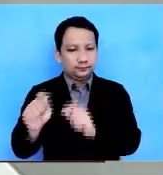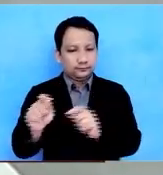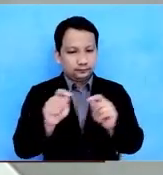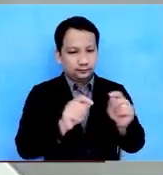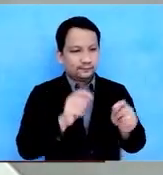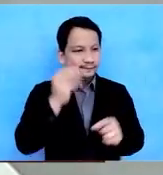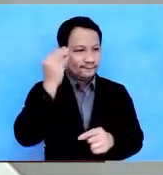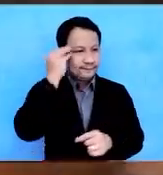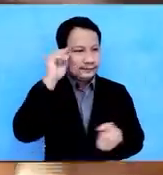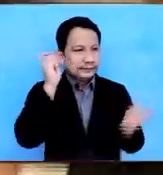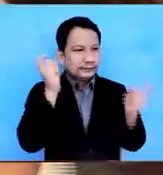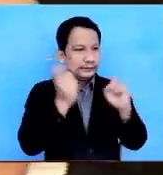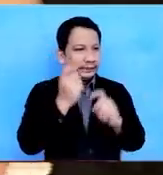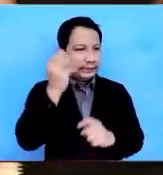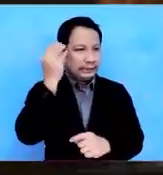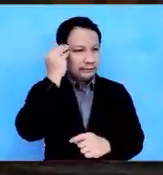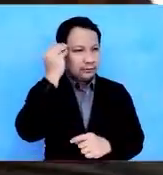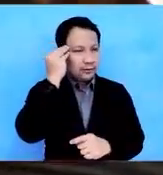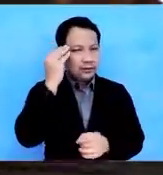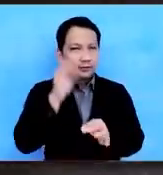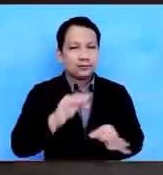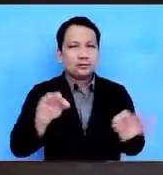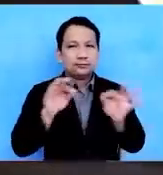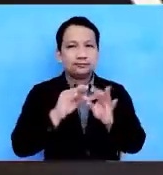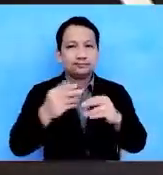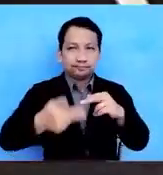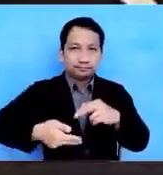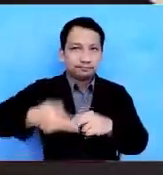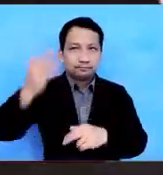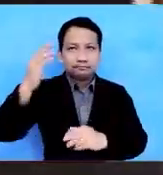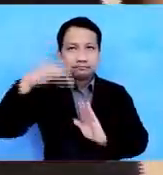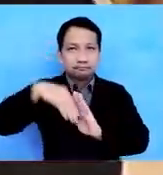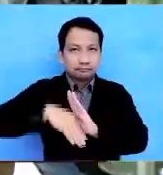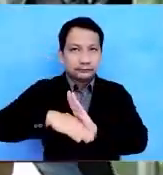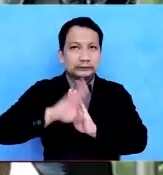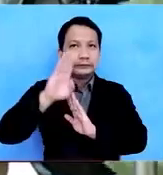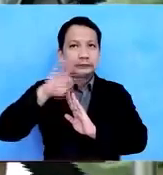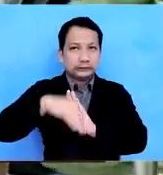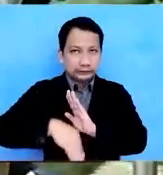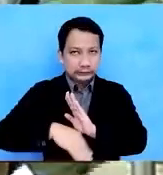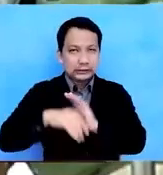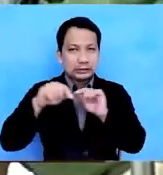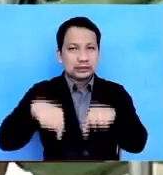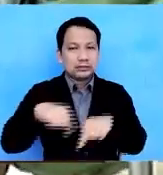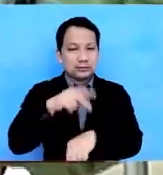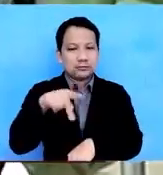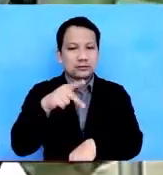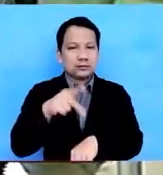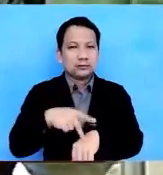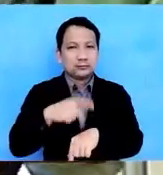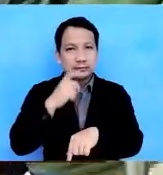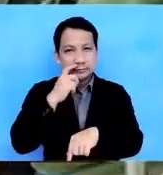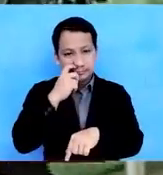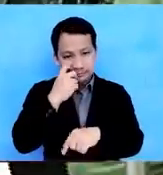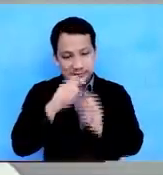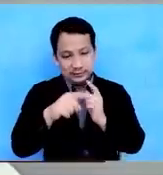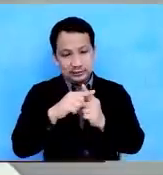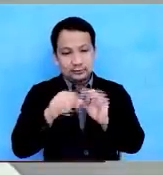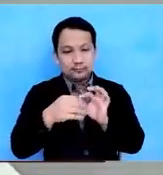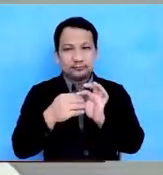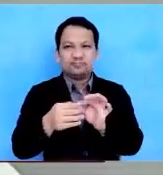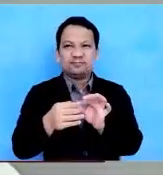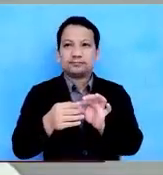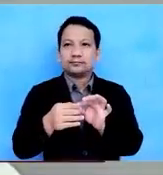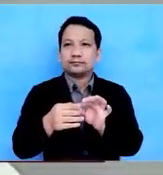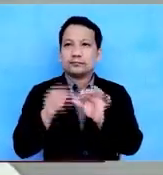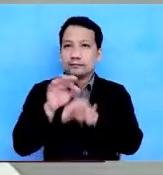mindset ng ating mga kababayan. Tataas, bababa ang mga kaso dito sa ating bansa. Ang kailangan lamang po natin talaga